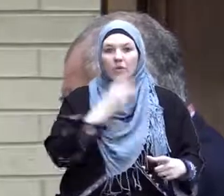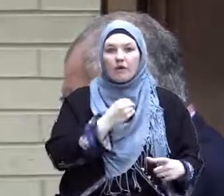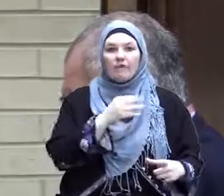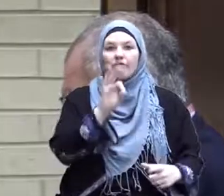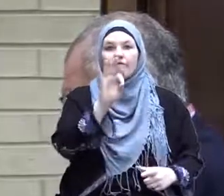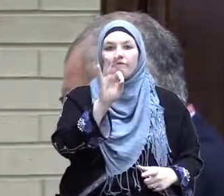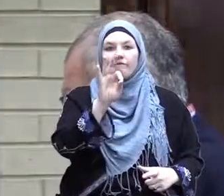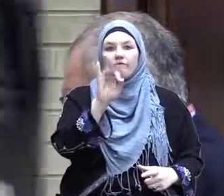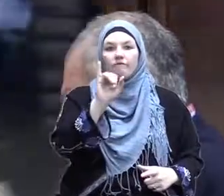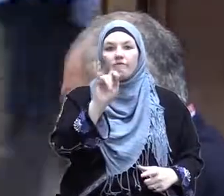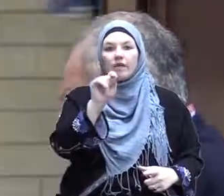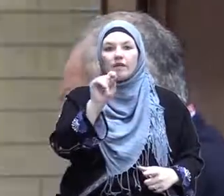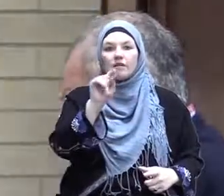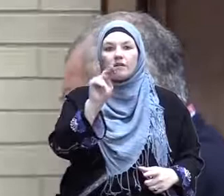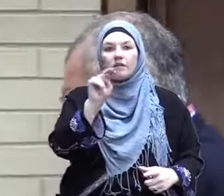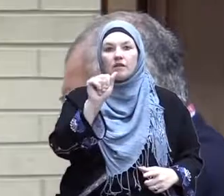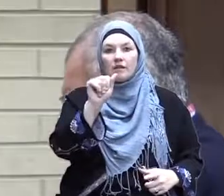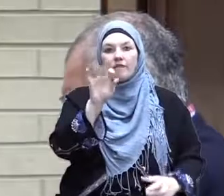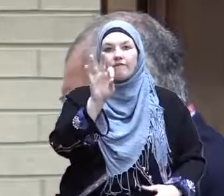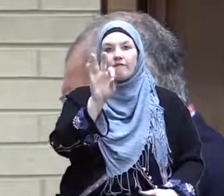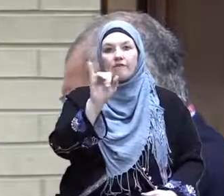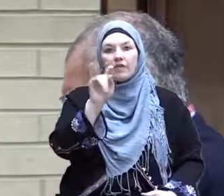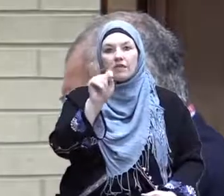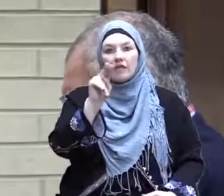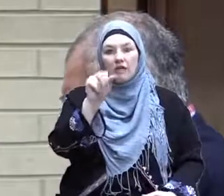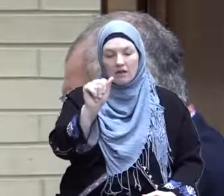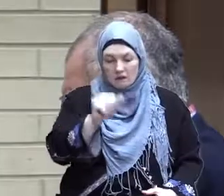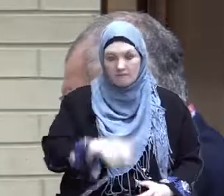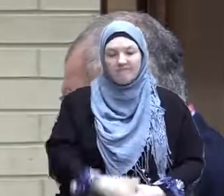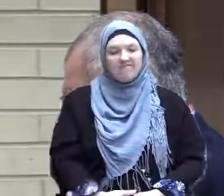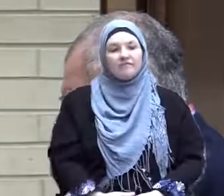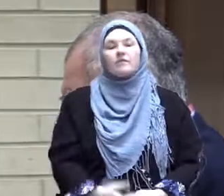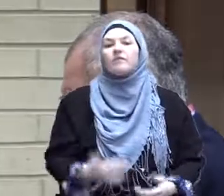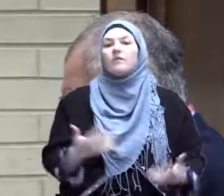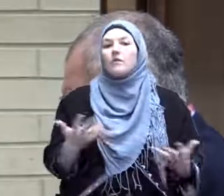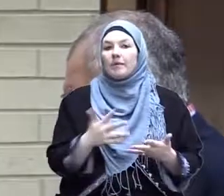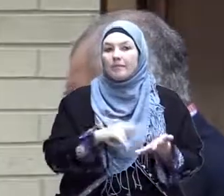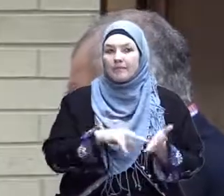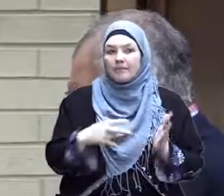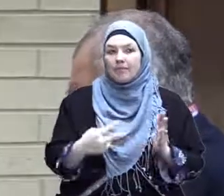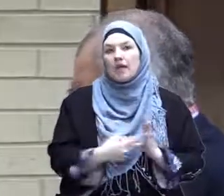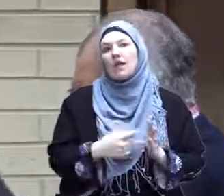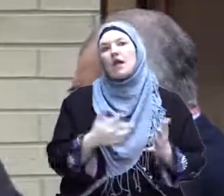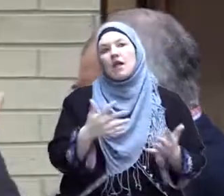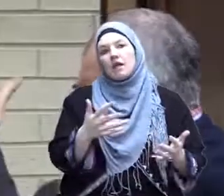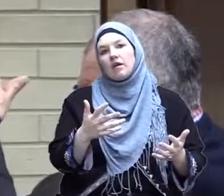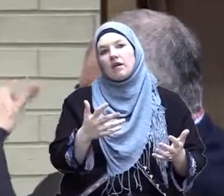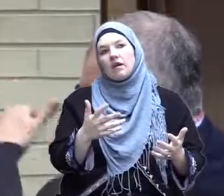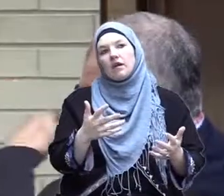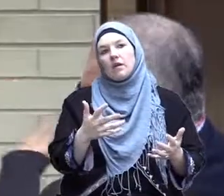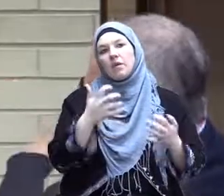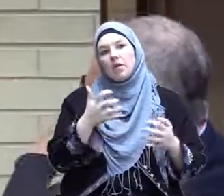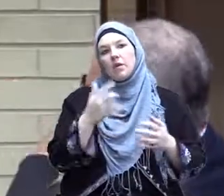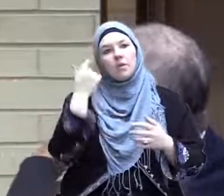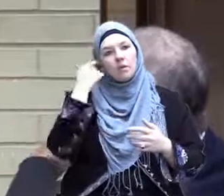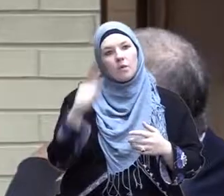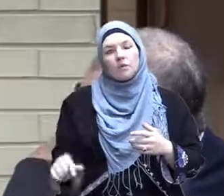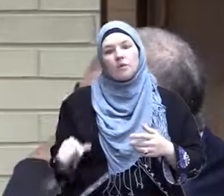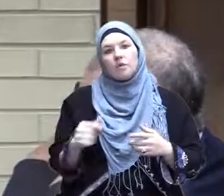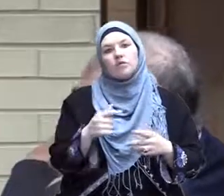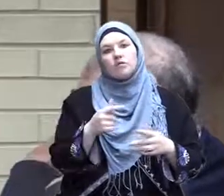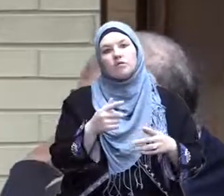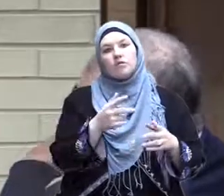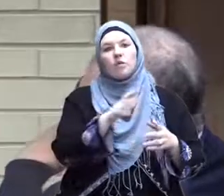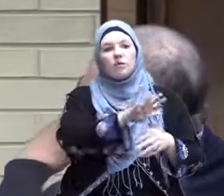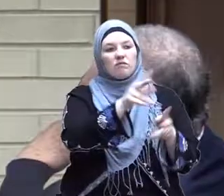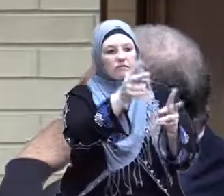word fitna? يقال فتنت الذهب, which means I melted the gold to extract it from